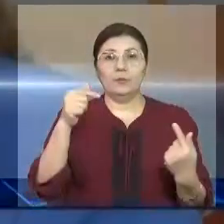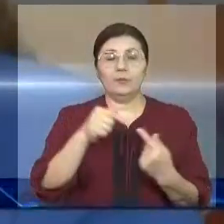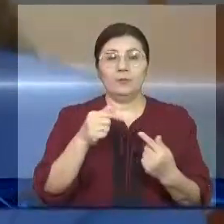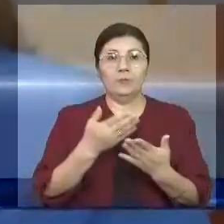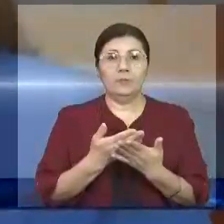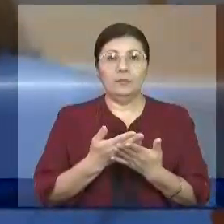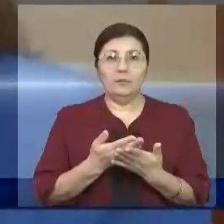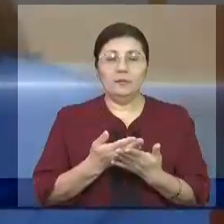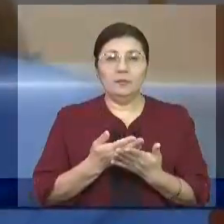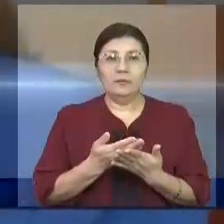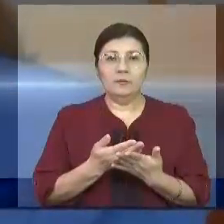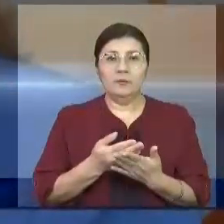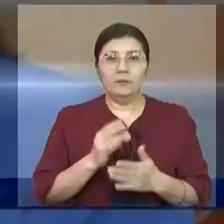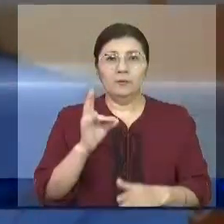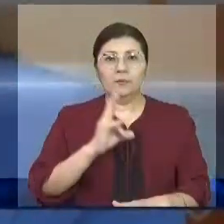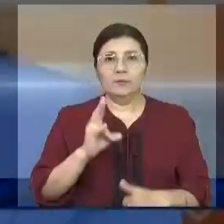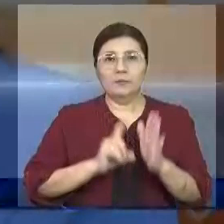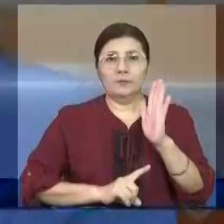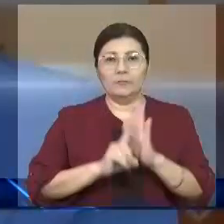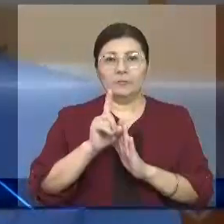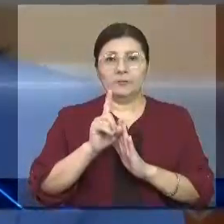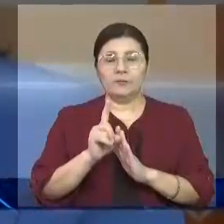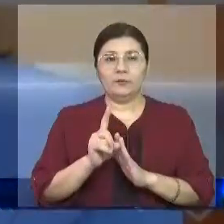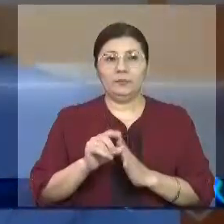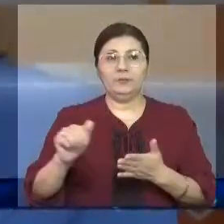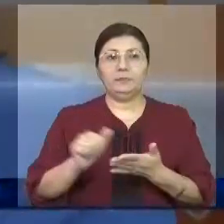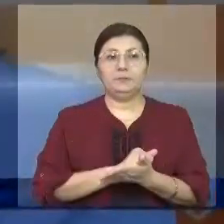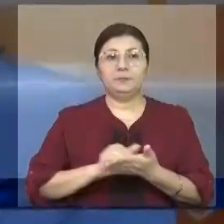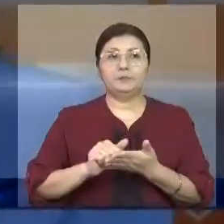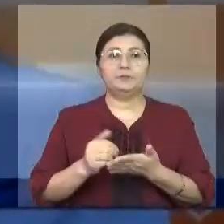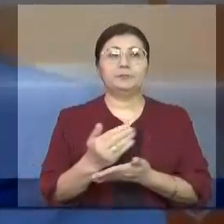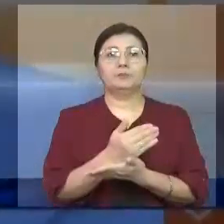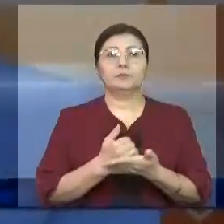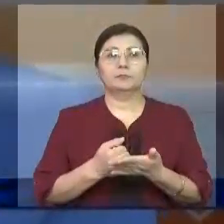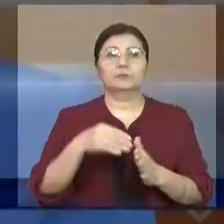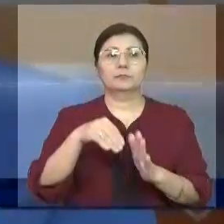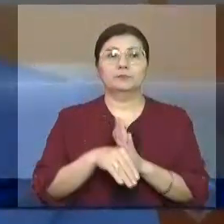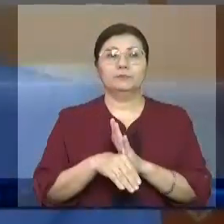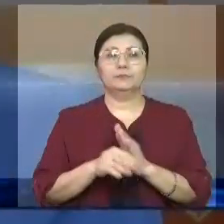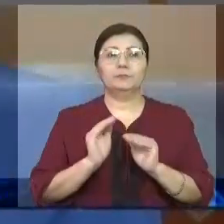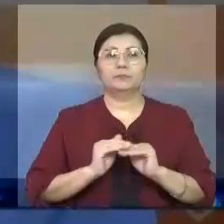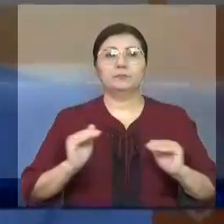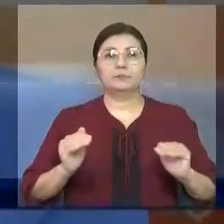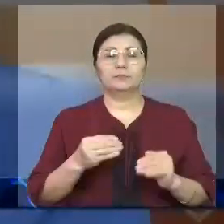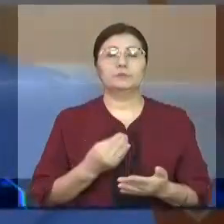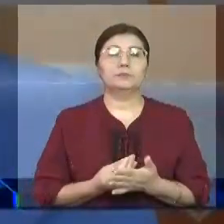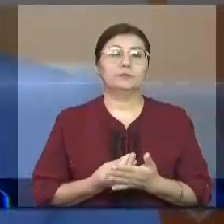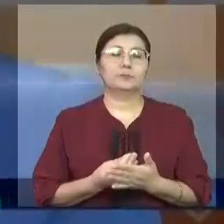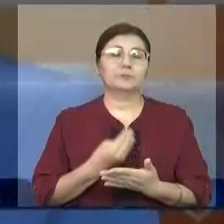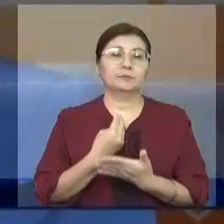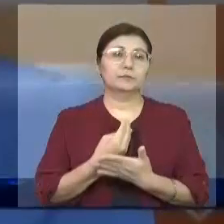бойынша қараша айынан бастап құжаттарын жинақтау, оның ішінде балалардың бағасы,